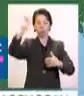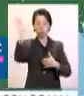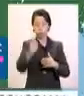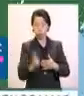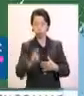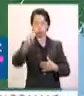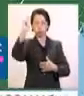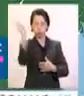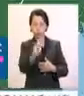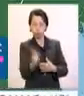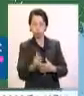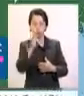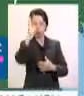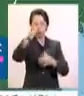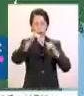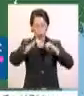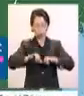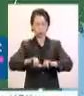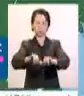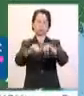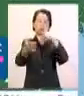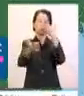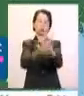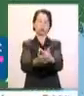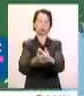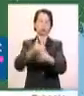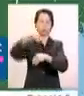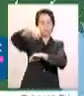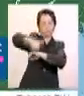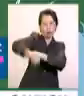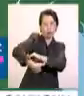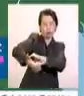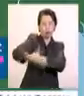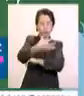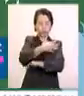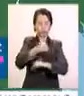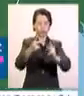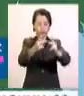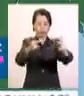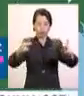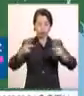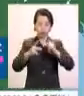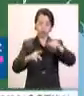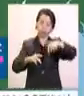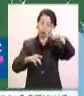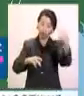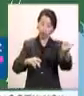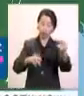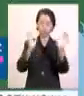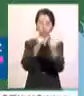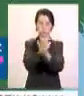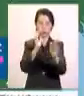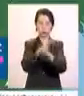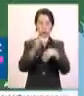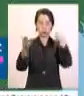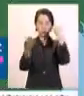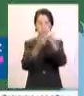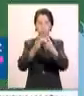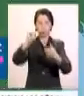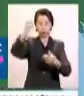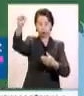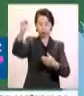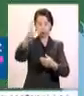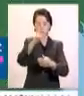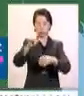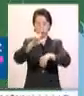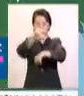ini diramalkan akan berterusan sehinggalah ke lewat malam, manakala kawasan-kawasan lain untuk Sarawak sehinggalah ke Sabah serta